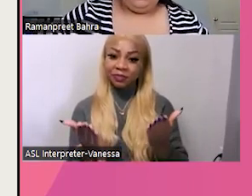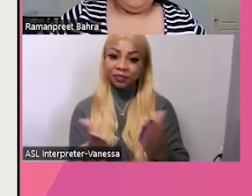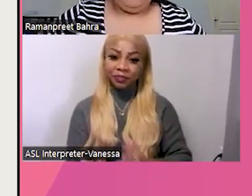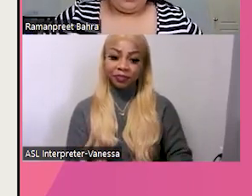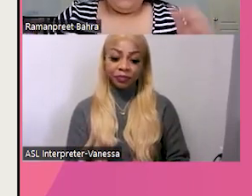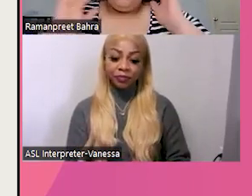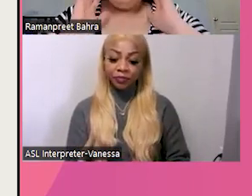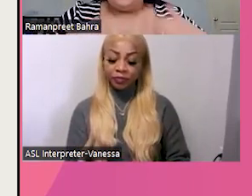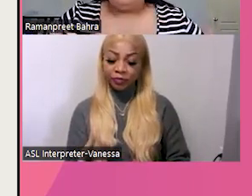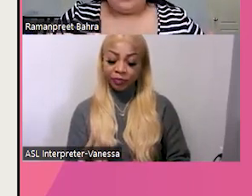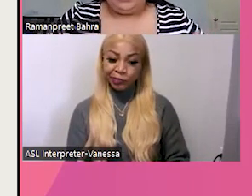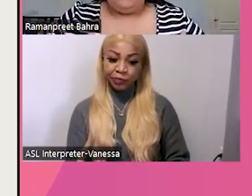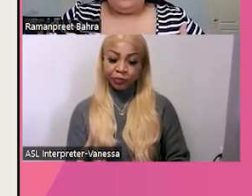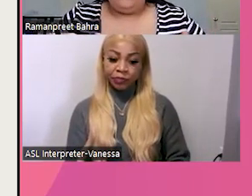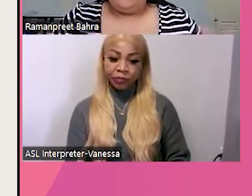pouvons offrir aux autres.